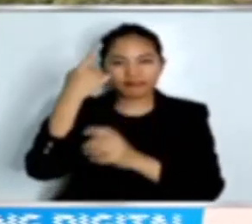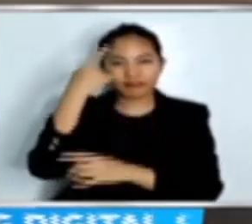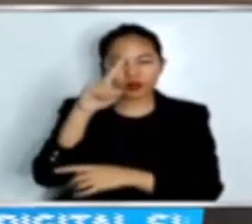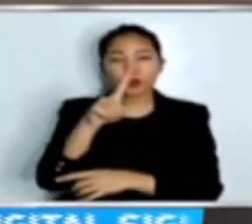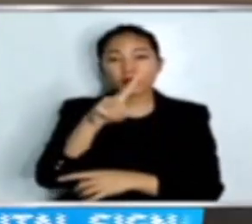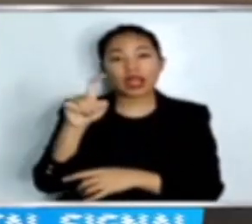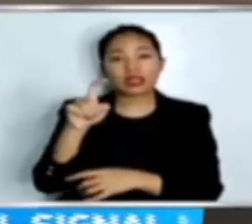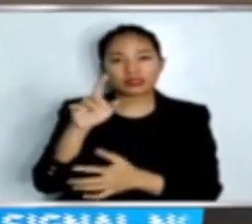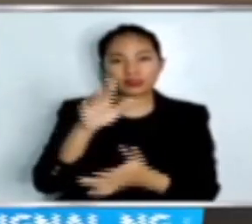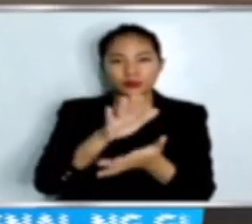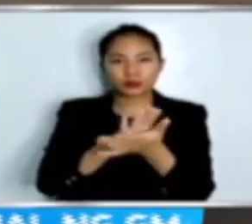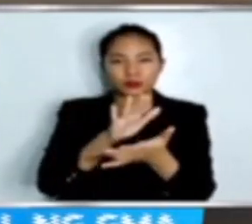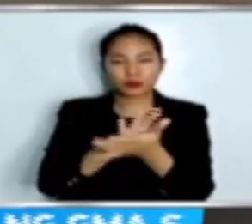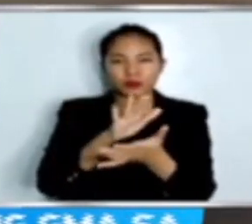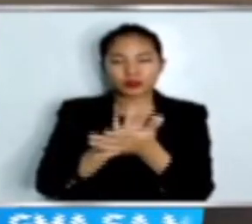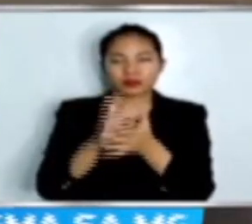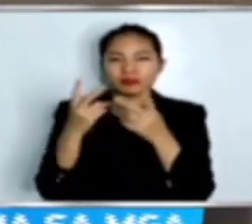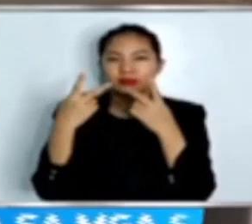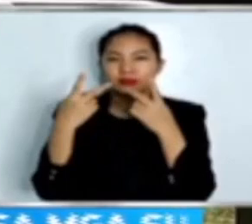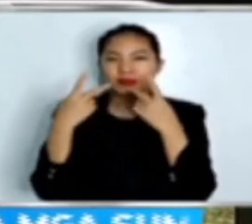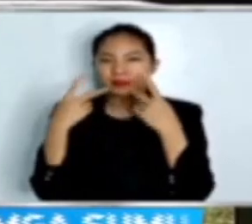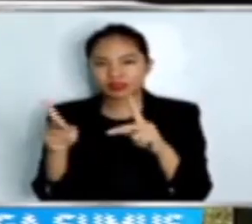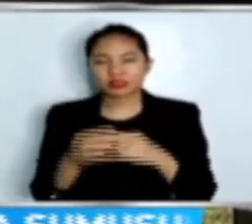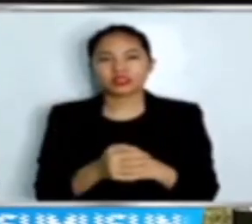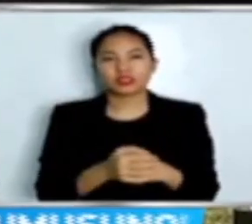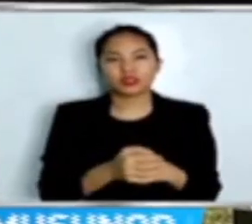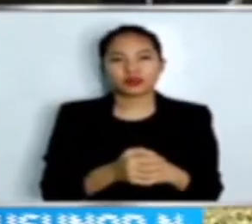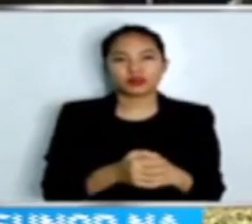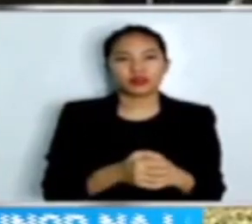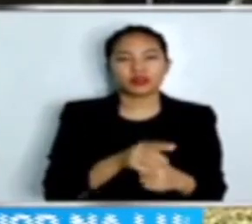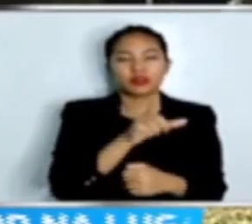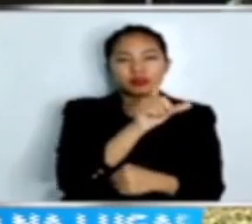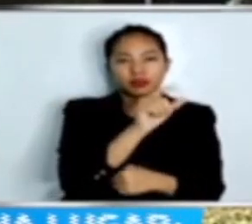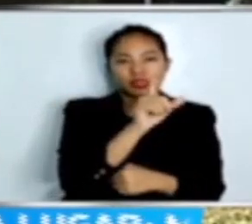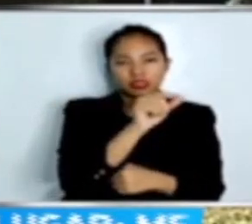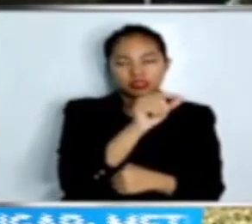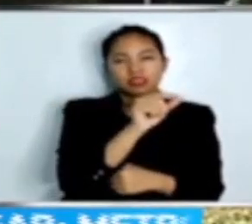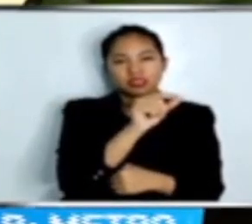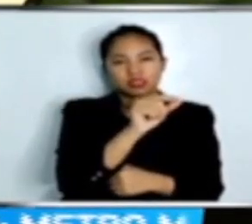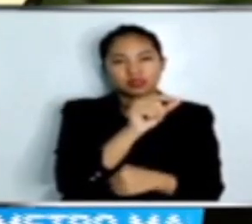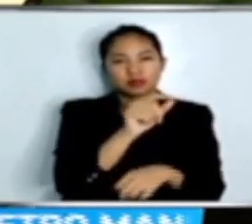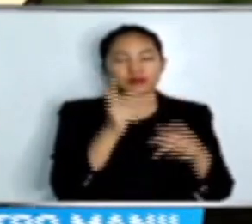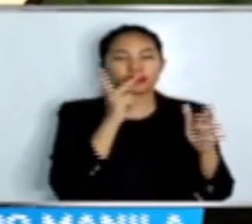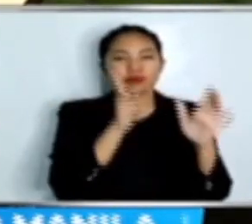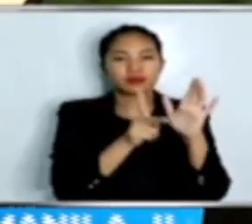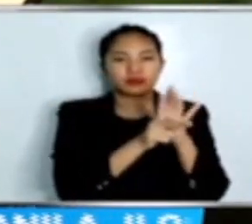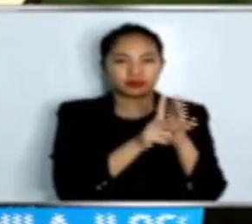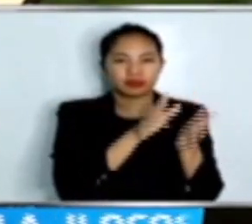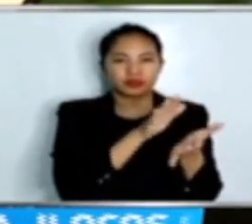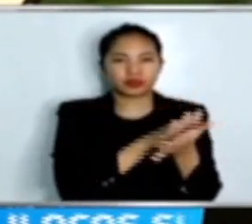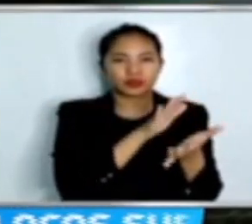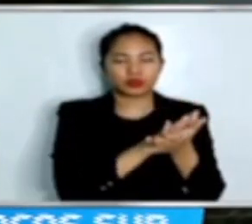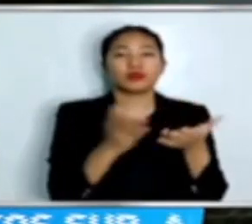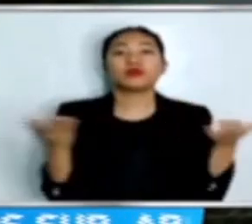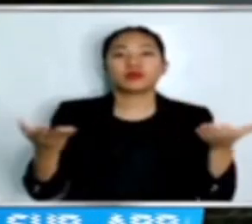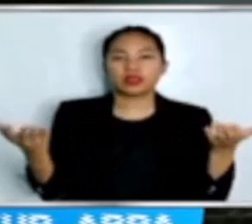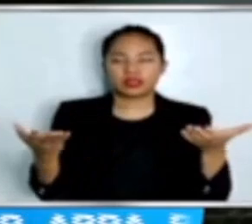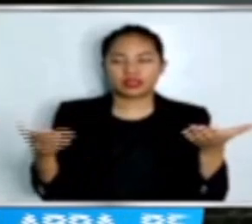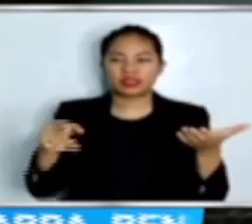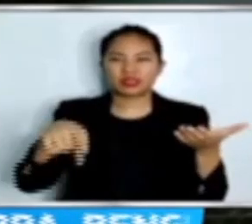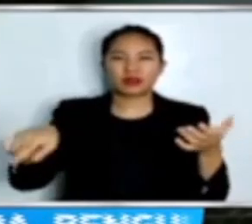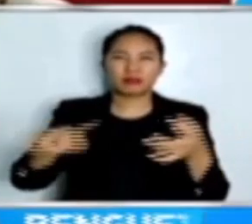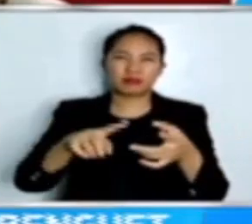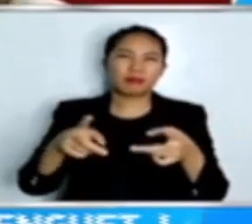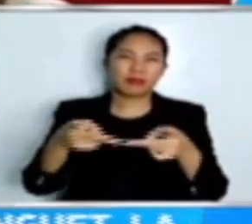schools sa mga low-risk area ng COVID. Sinasapinal na ng Department of Education at Department of Health ang guidelines